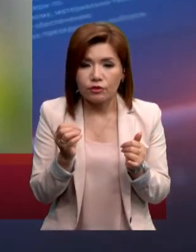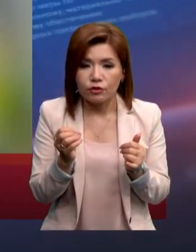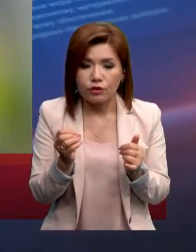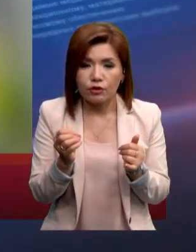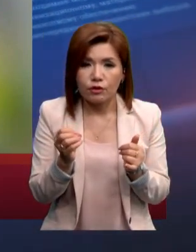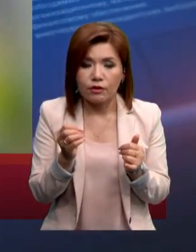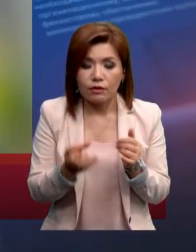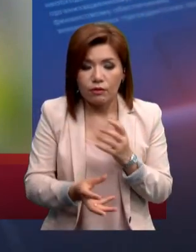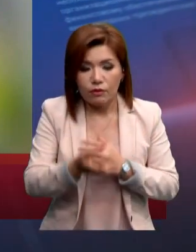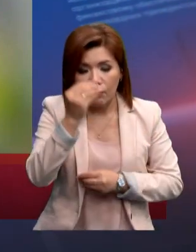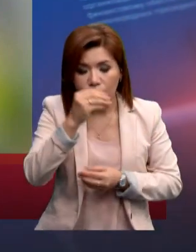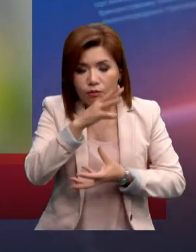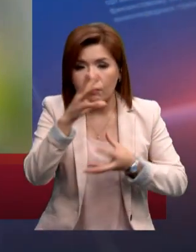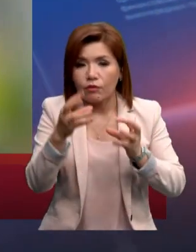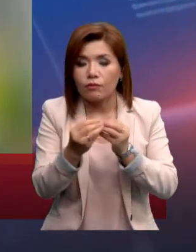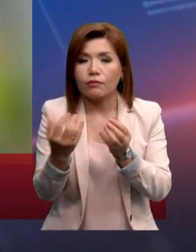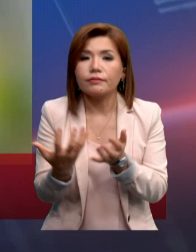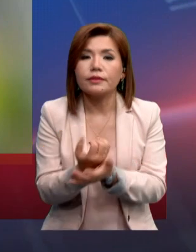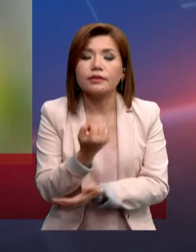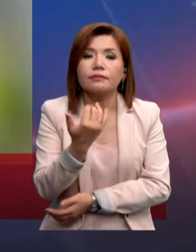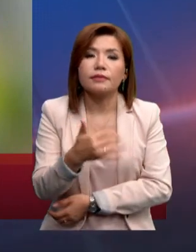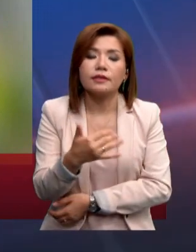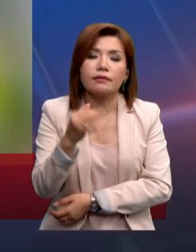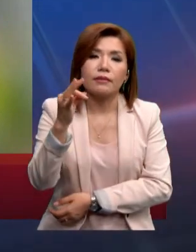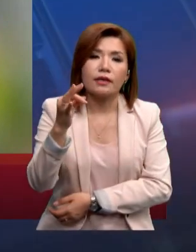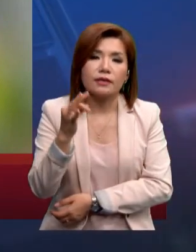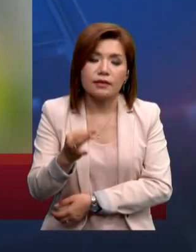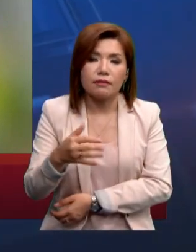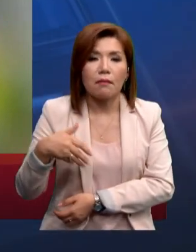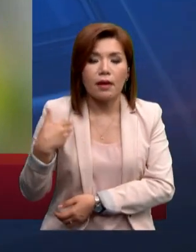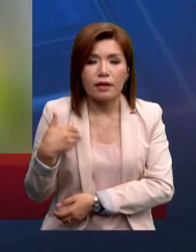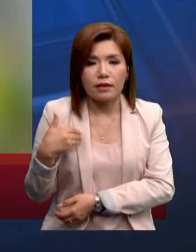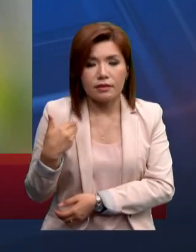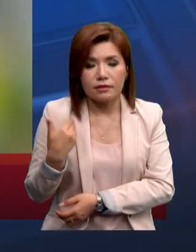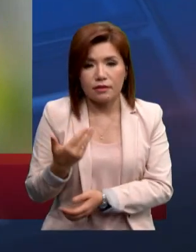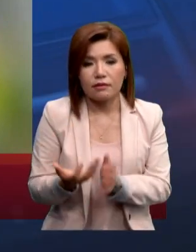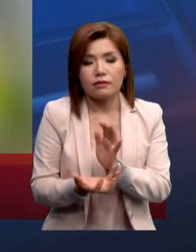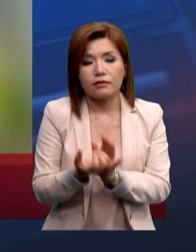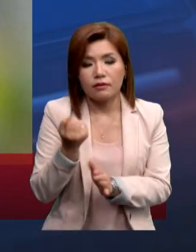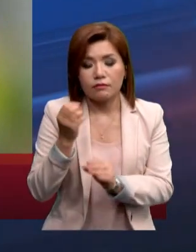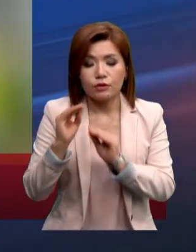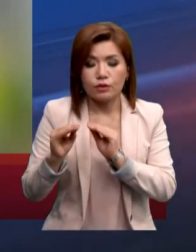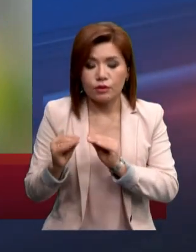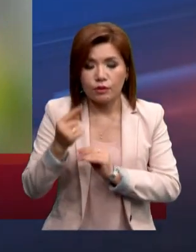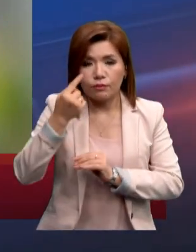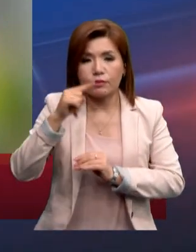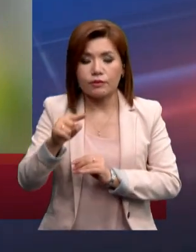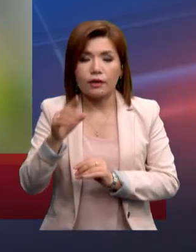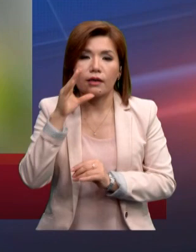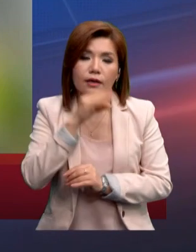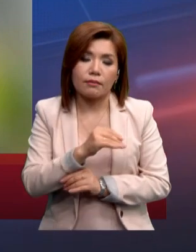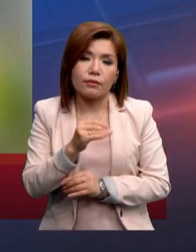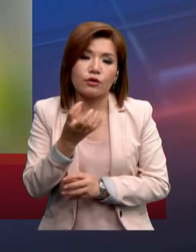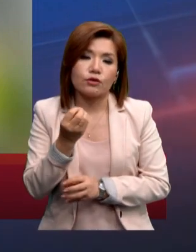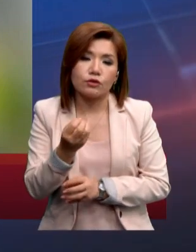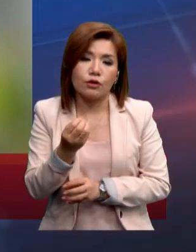Извлекем из этого общего объема мусора до 50% полезных отходов, которые можно будет переработать. Ну и в